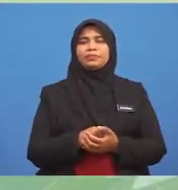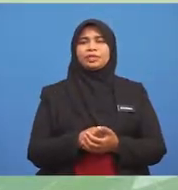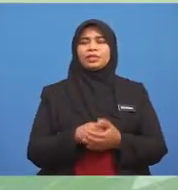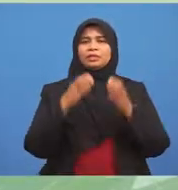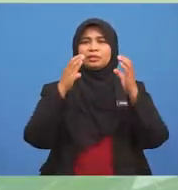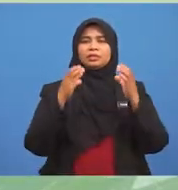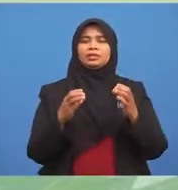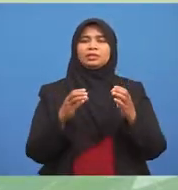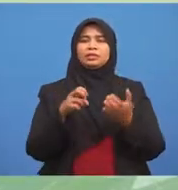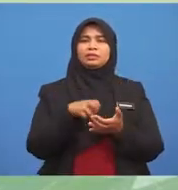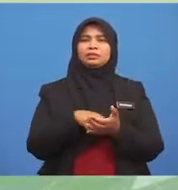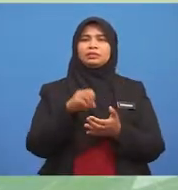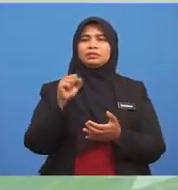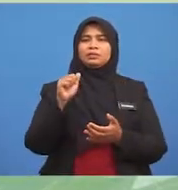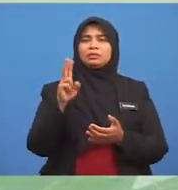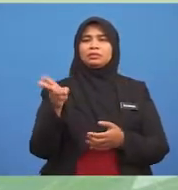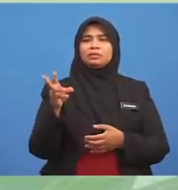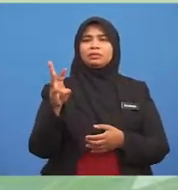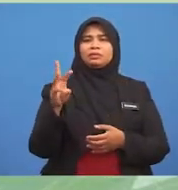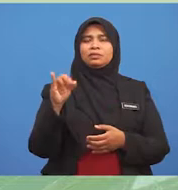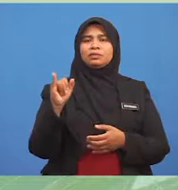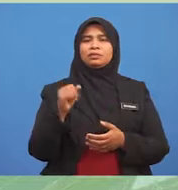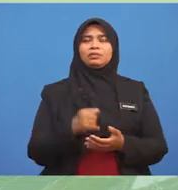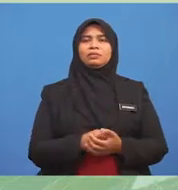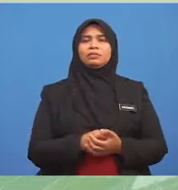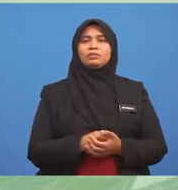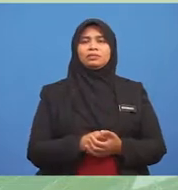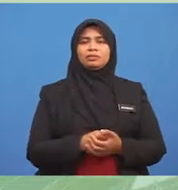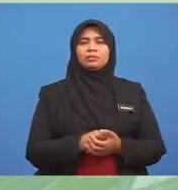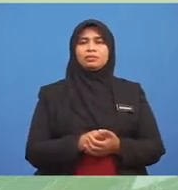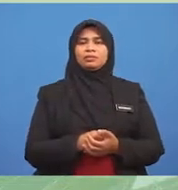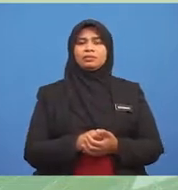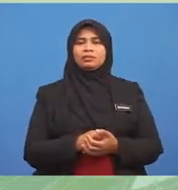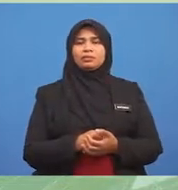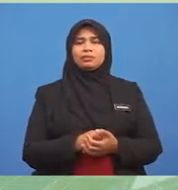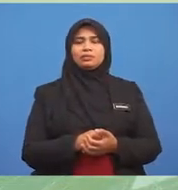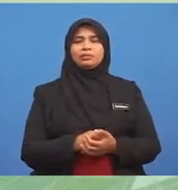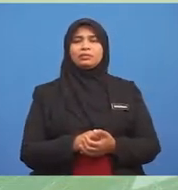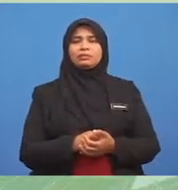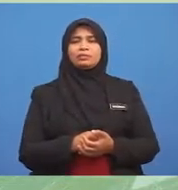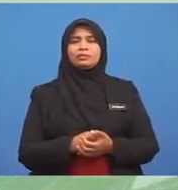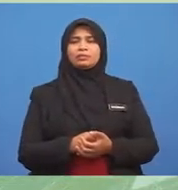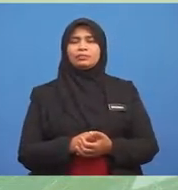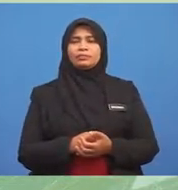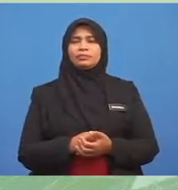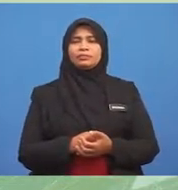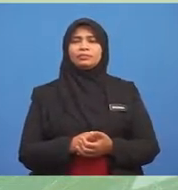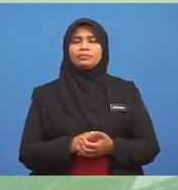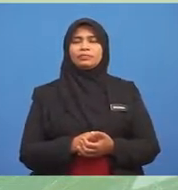cara melakukan sujud sahwi sekiranya timbul syak atau terlalai ketika di dalam